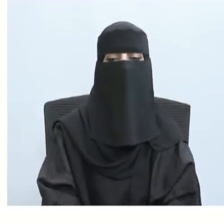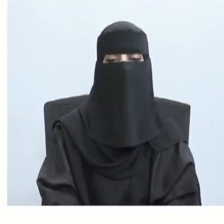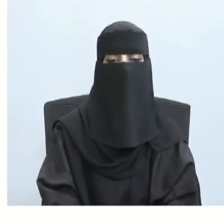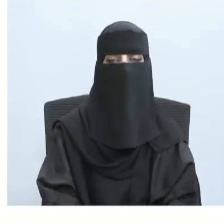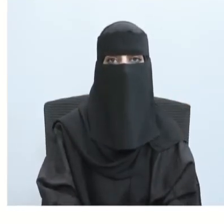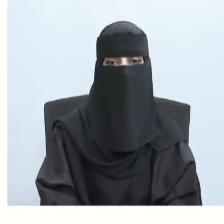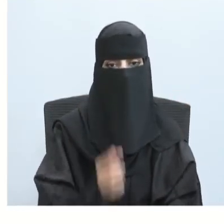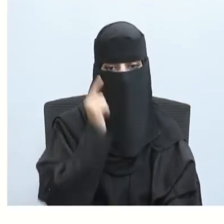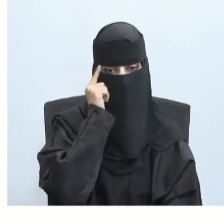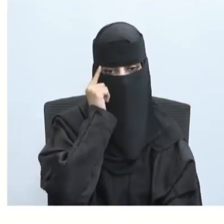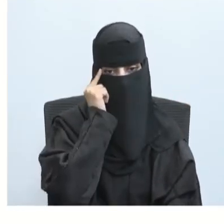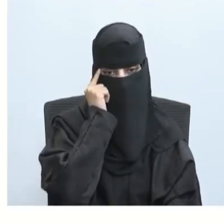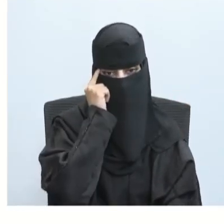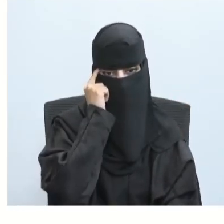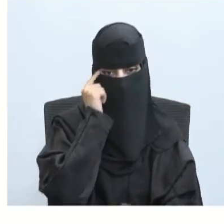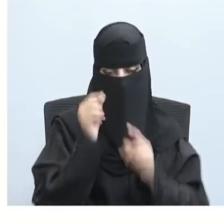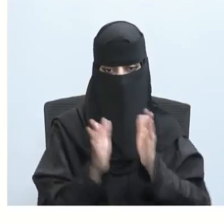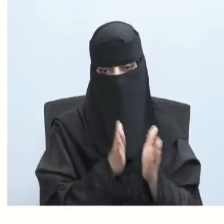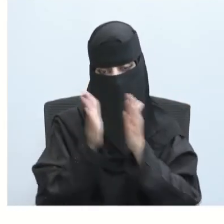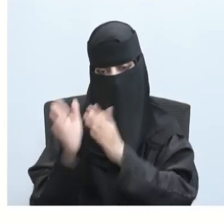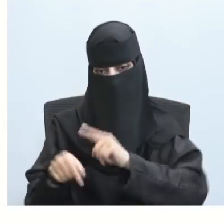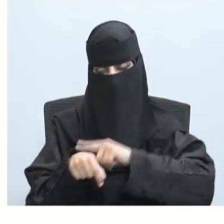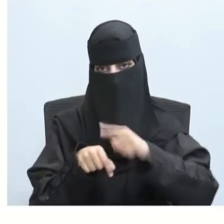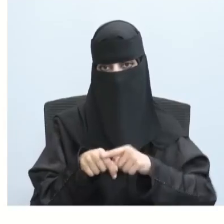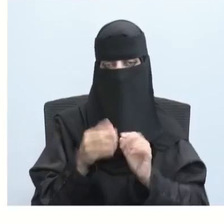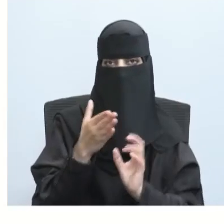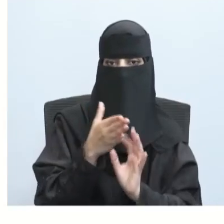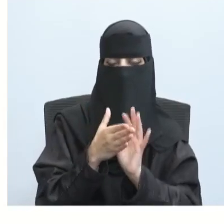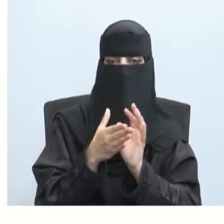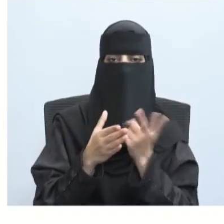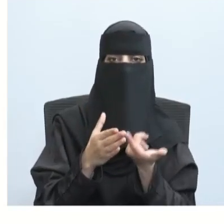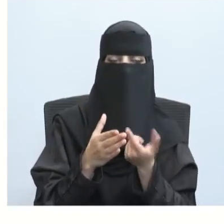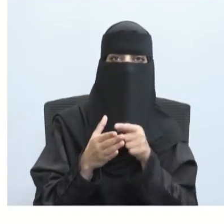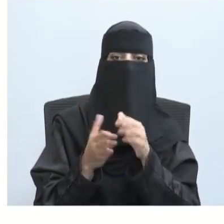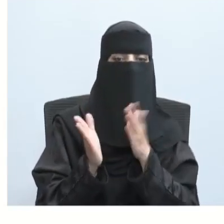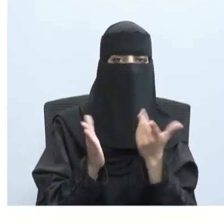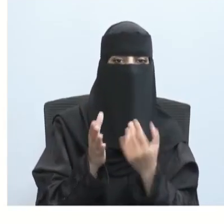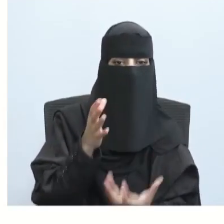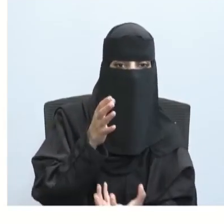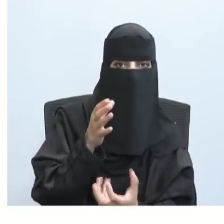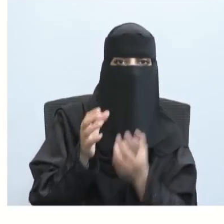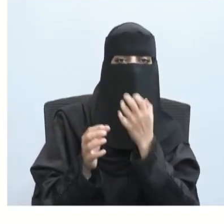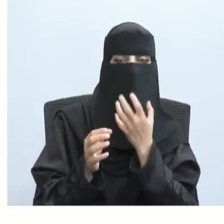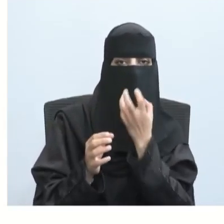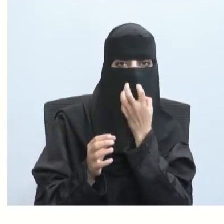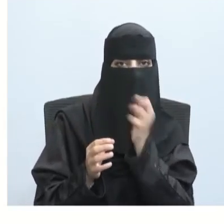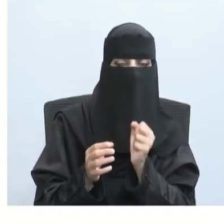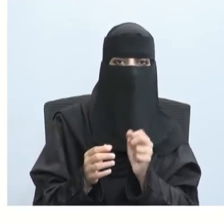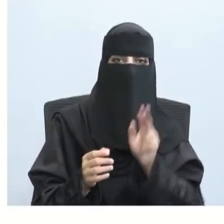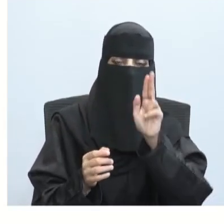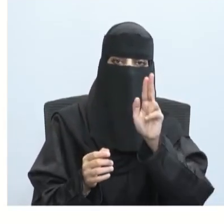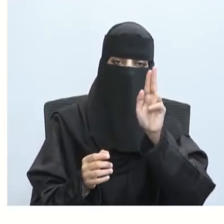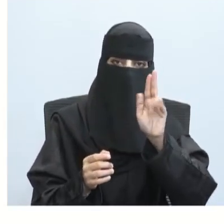ننطلق بعد ذلك الى التسخين ونتعرف على كيف يمكن لهذا التسخين